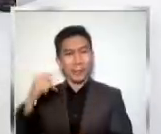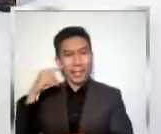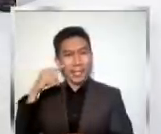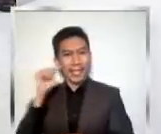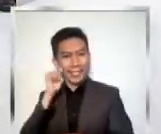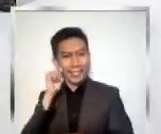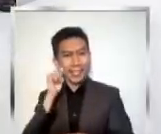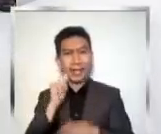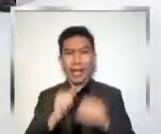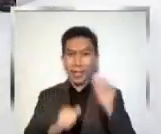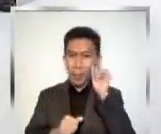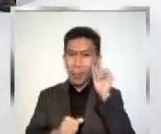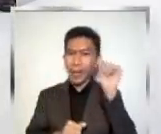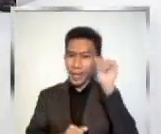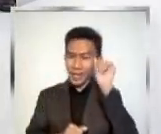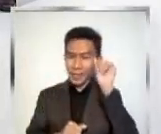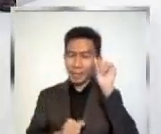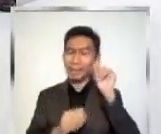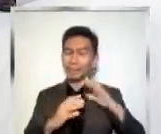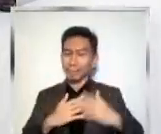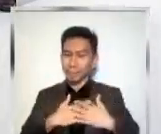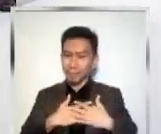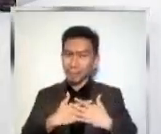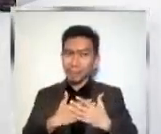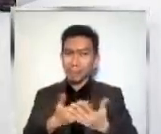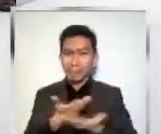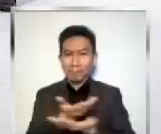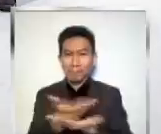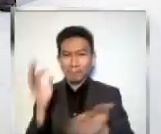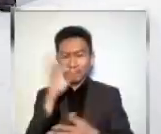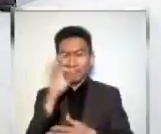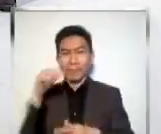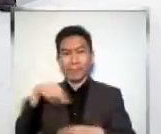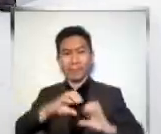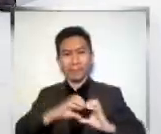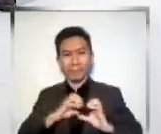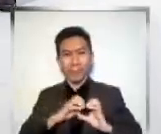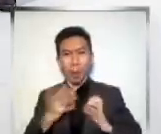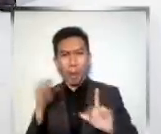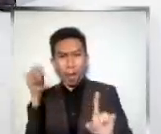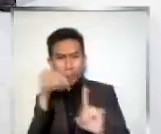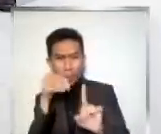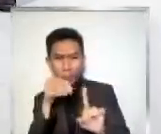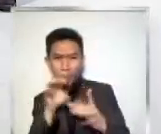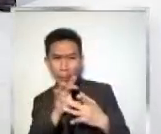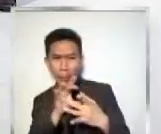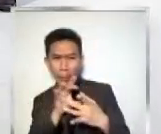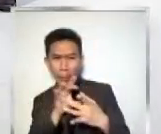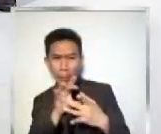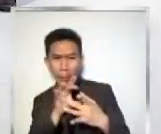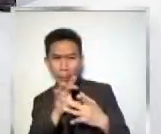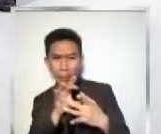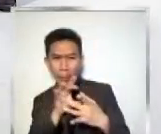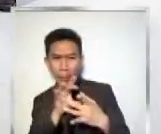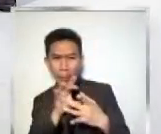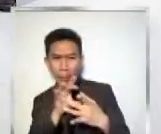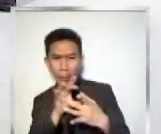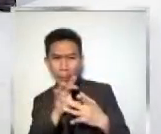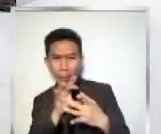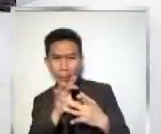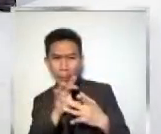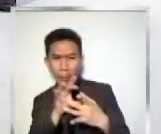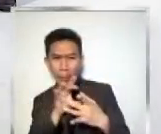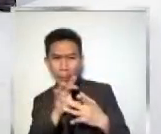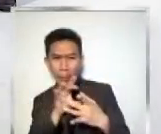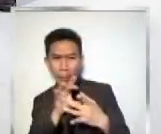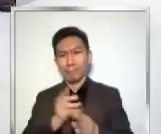puso para sa Pilipino. Ito po ang GMA. Walang kinikilingan, walang pinoprotektahan. Walang kasinungalingan, serbisyong totoo lamang. At